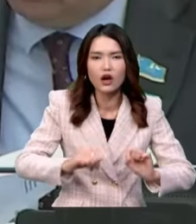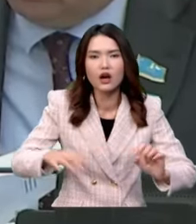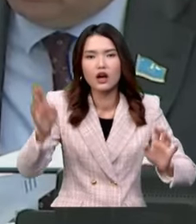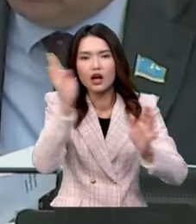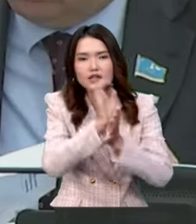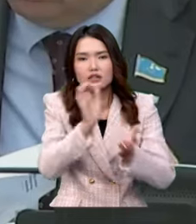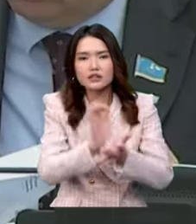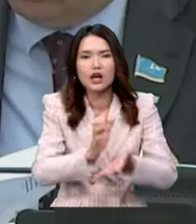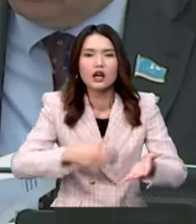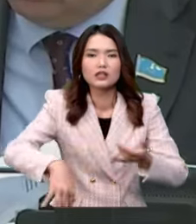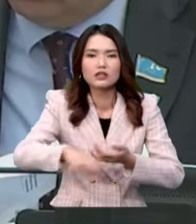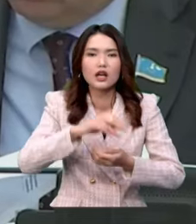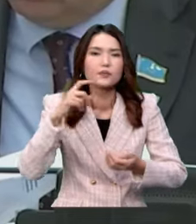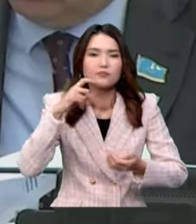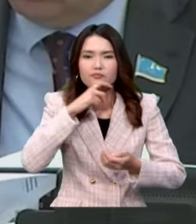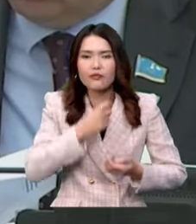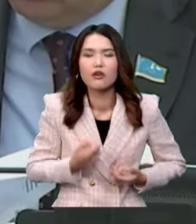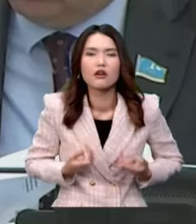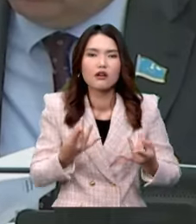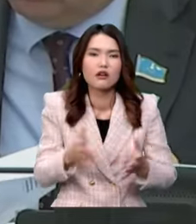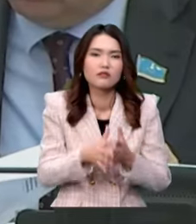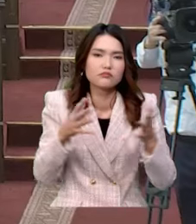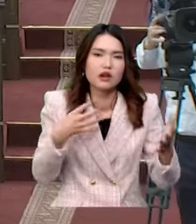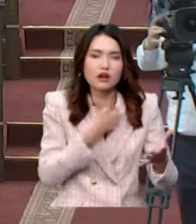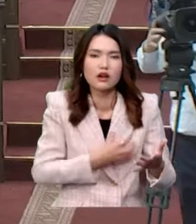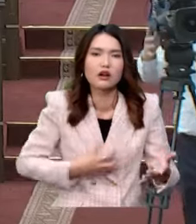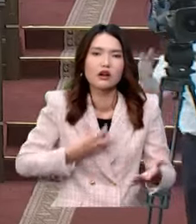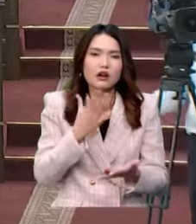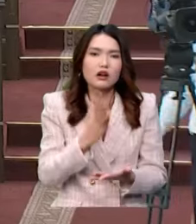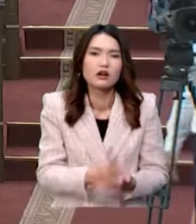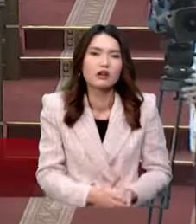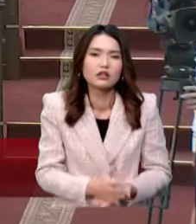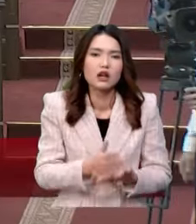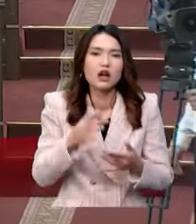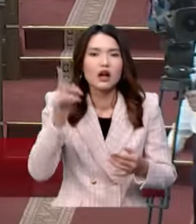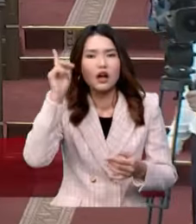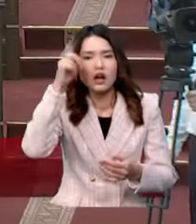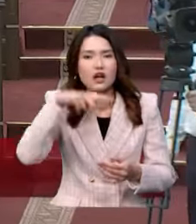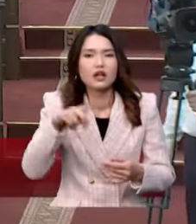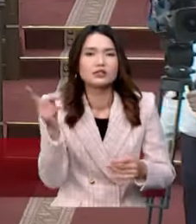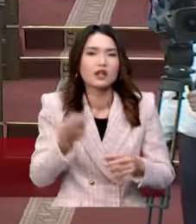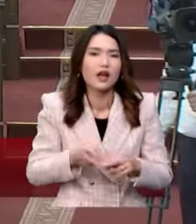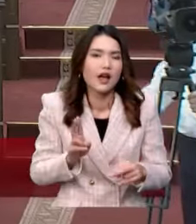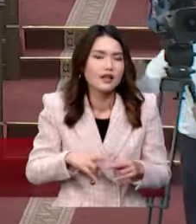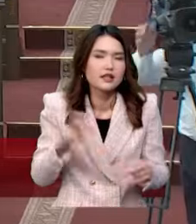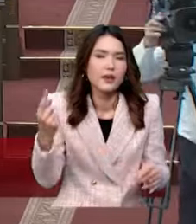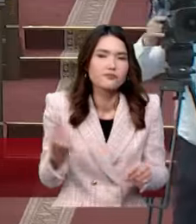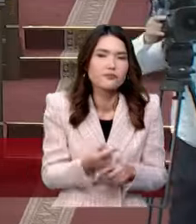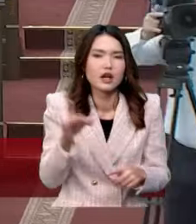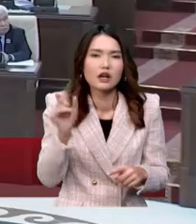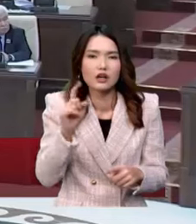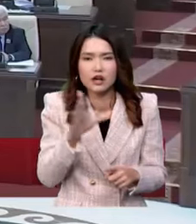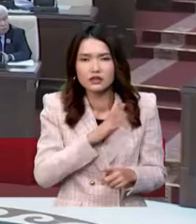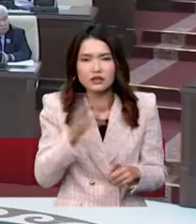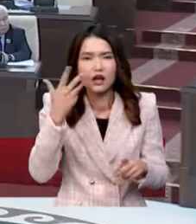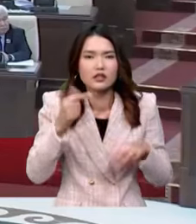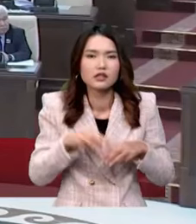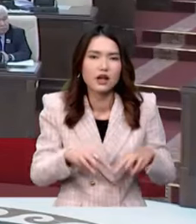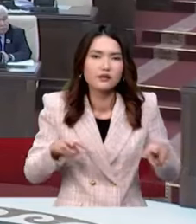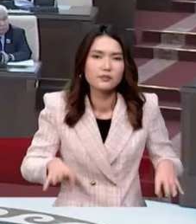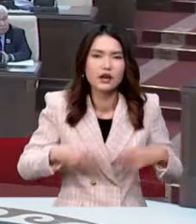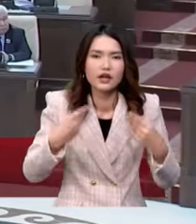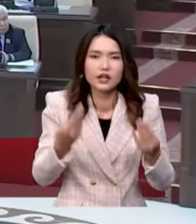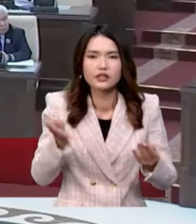ғана экономикалық қажеттілікке маңыз берілген. Отмечу, что это не первый раз, когда мажилисменам